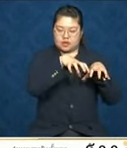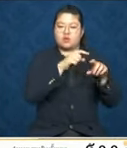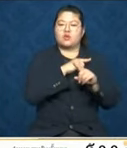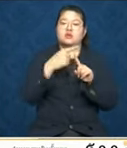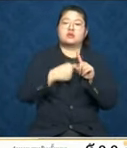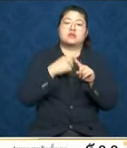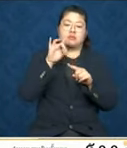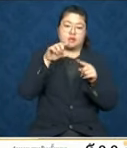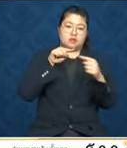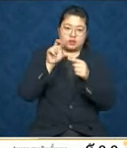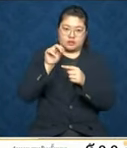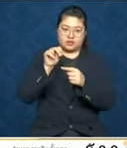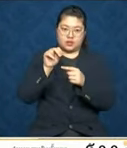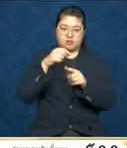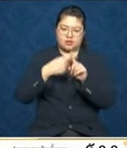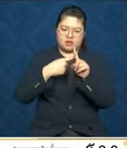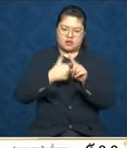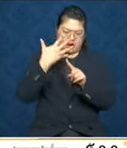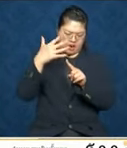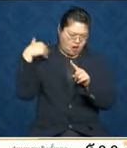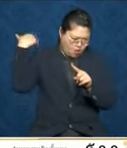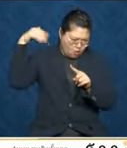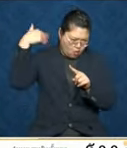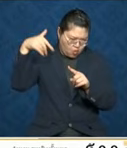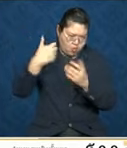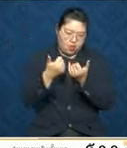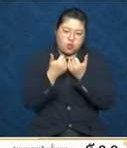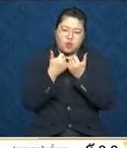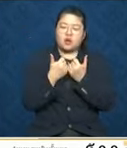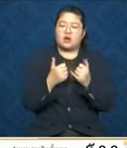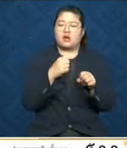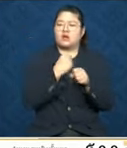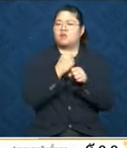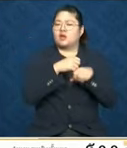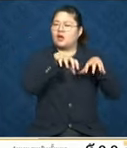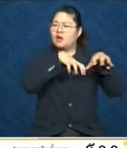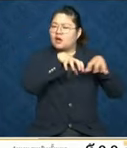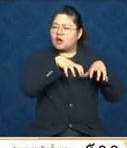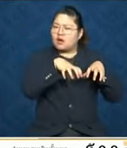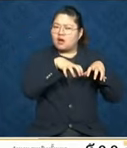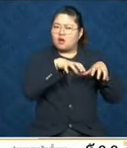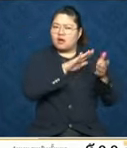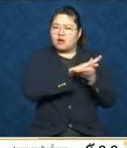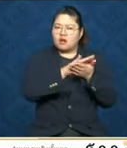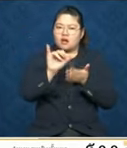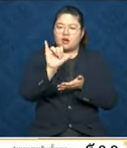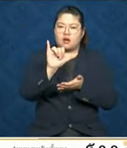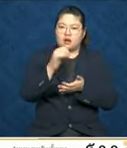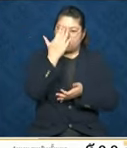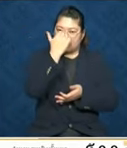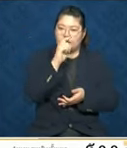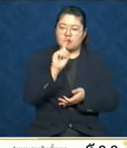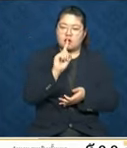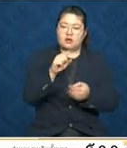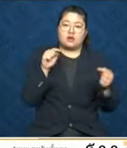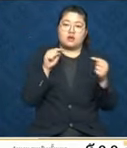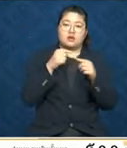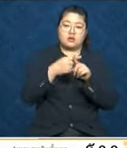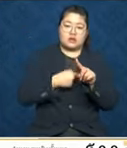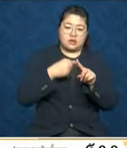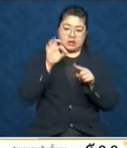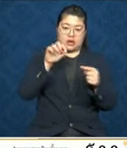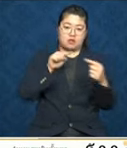มที่ผ่านมา5เดือนผ่านไปแล้วครับไม่มีอะไรคืบหน้าเลยครับท่านประธานโดยเฉพาะอย่างยิ่งนะครับวันที่8กันย